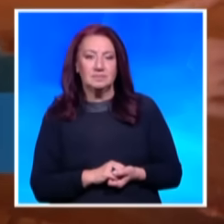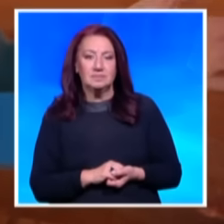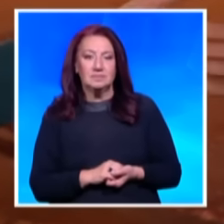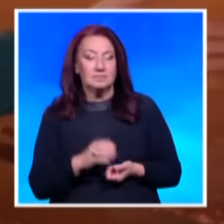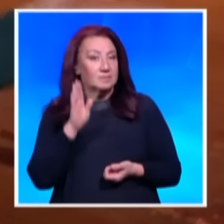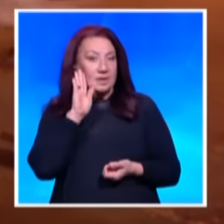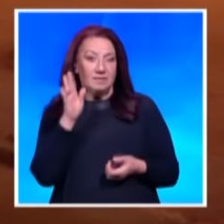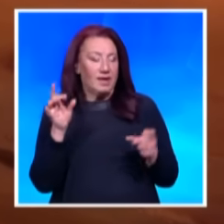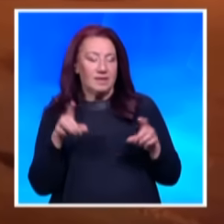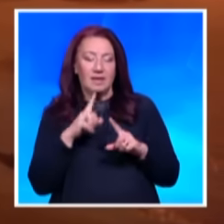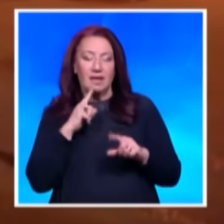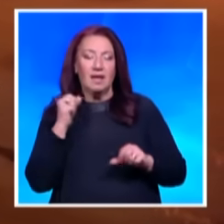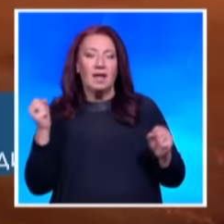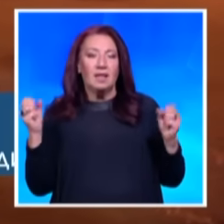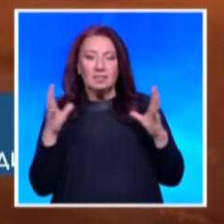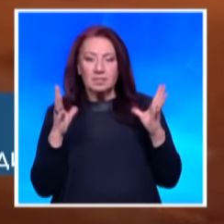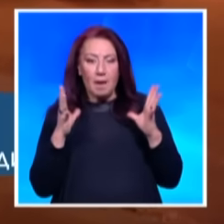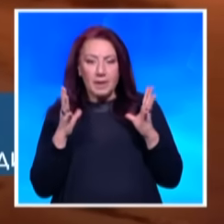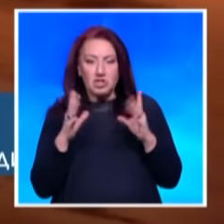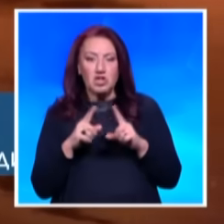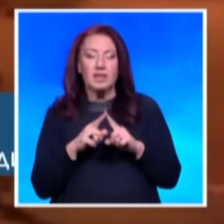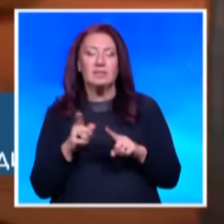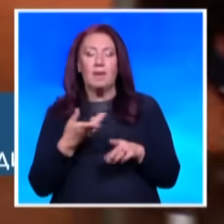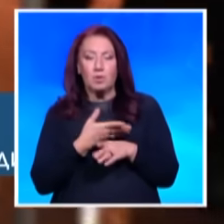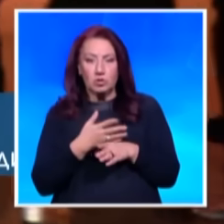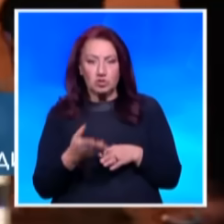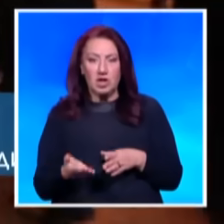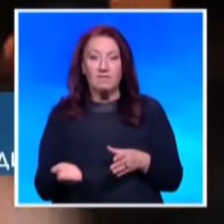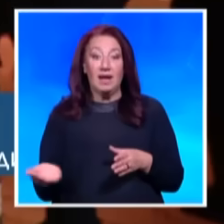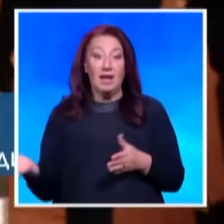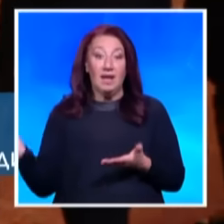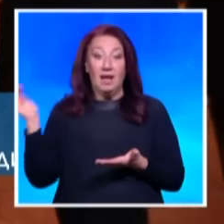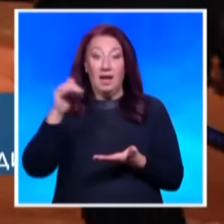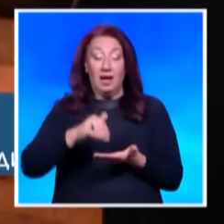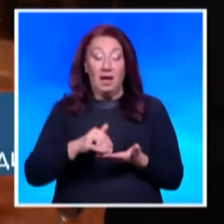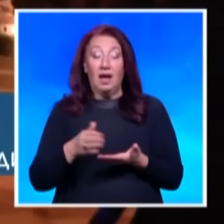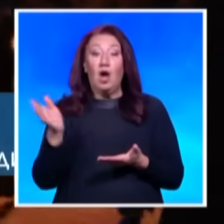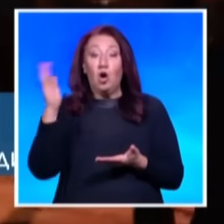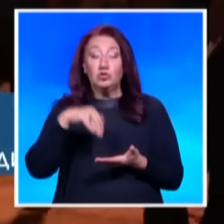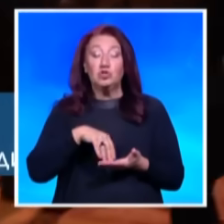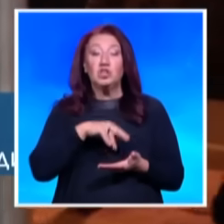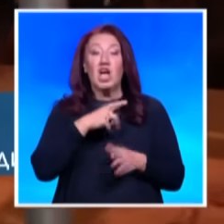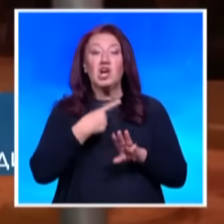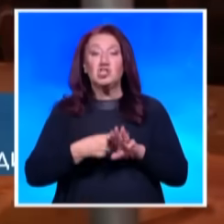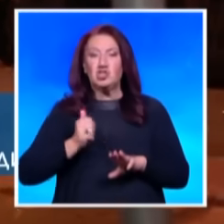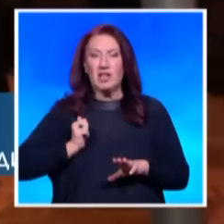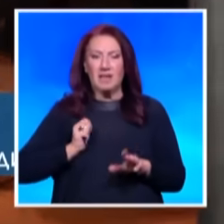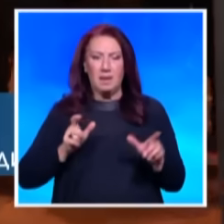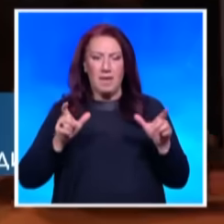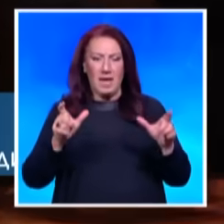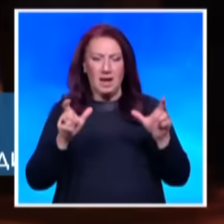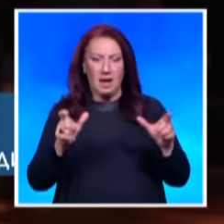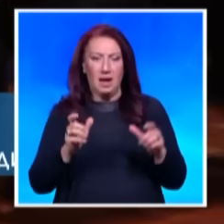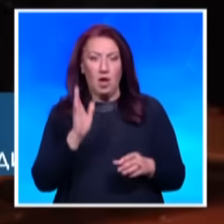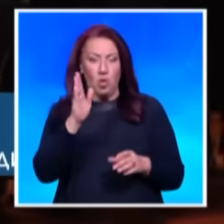Здравейте отново. Да, напрежението продължава да ескалира. Още жандармерия отива към феновете. Ще помоля колегата Саша Осиченко да